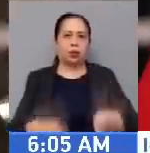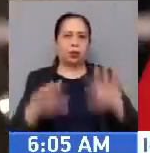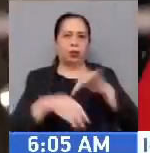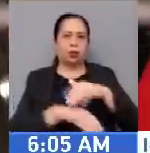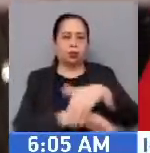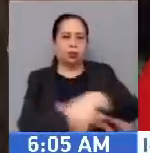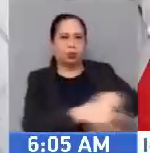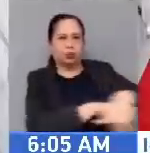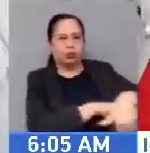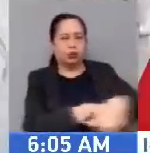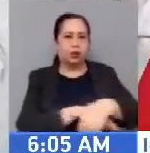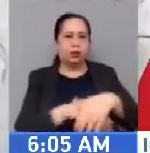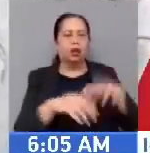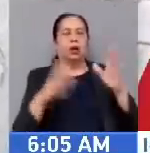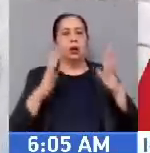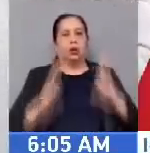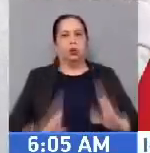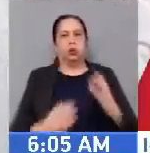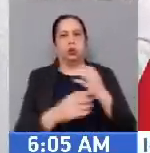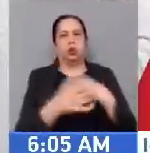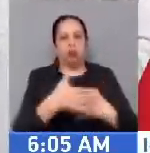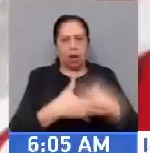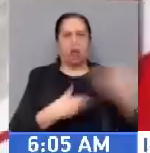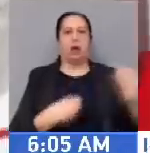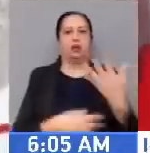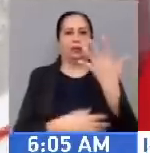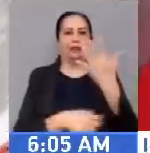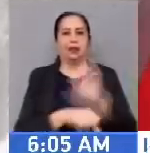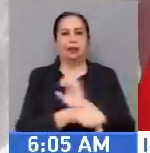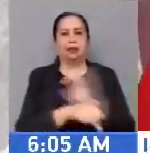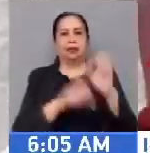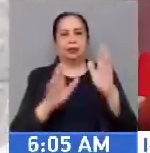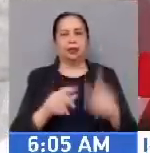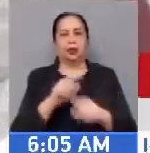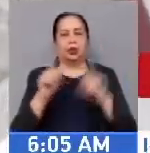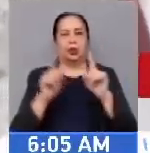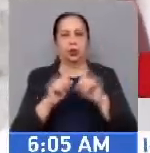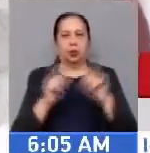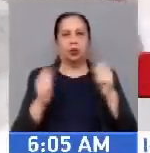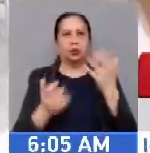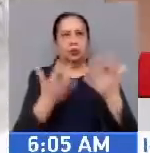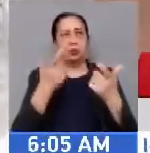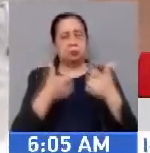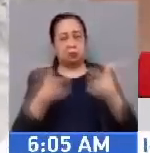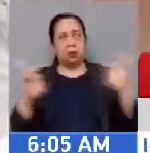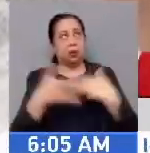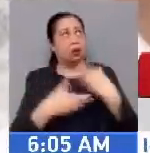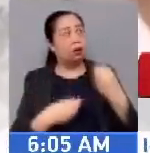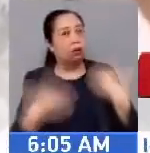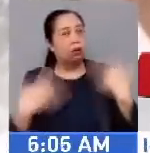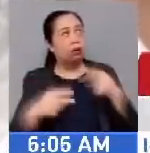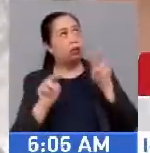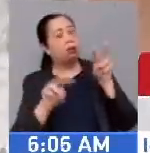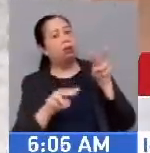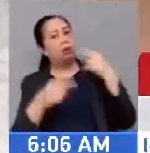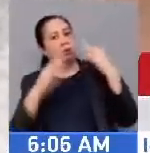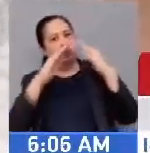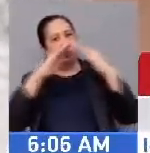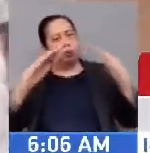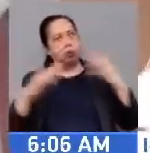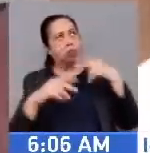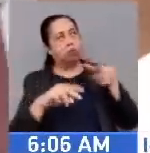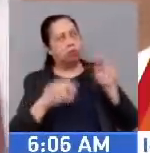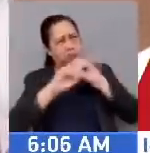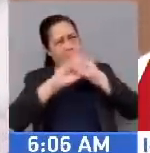naman ang 5 empleyado na nagtatrabaho ng sumiklabang sunog. Paglabas namin, malaki na po yung sunog pagtingin namin sa bubong kasi maliwanag na po sa